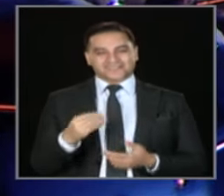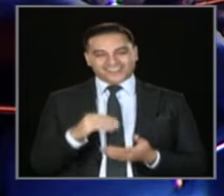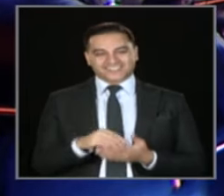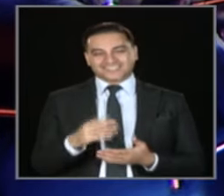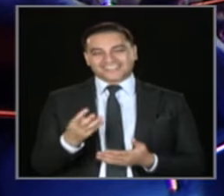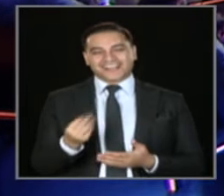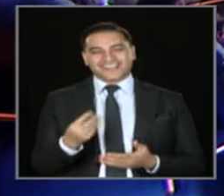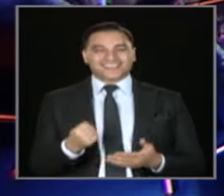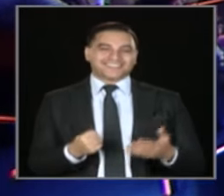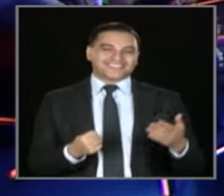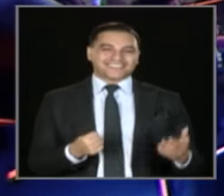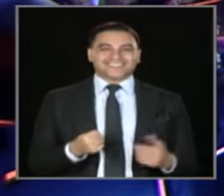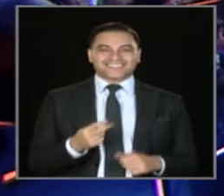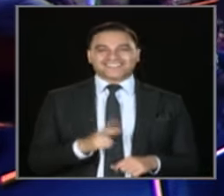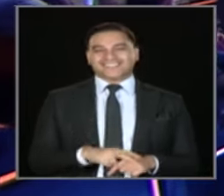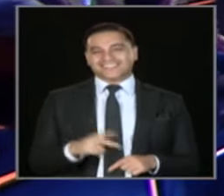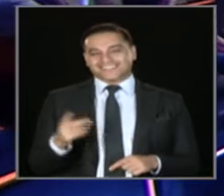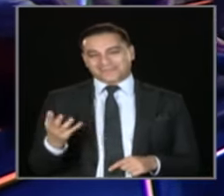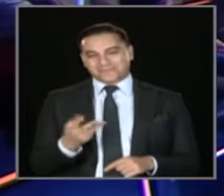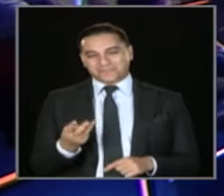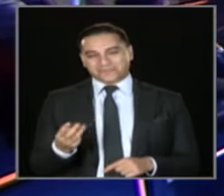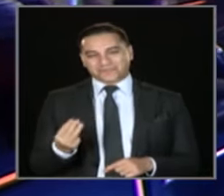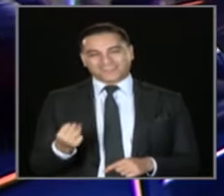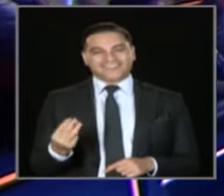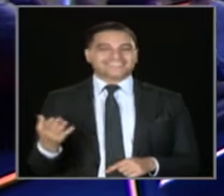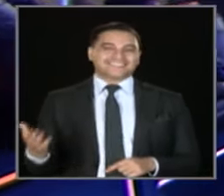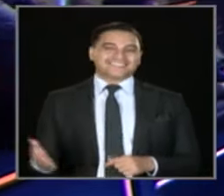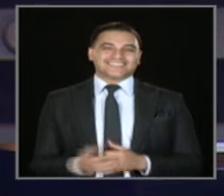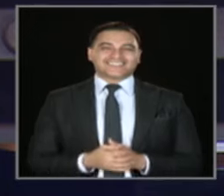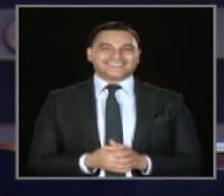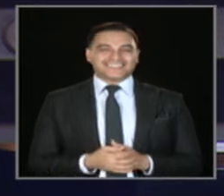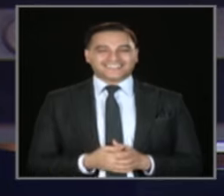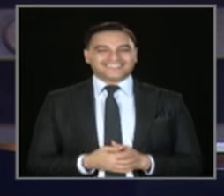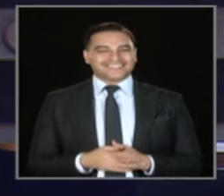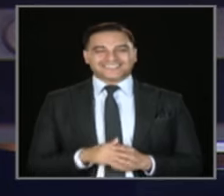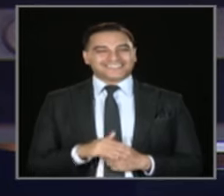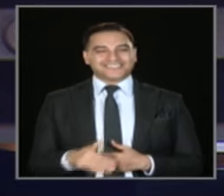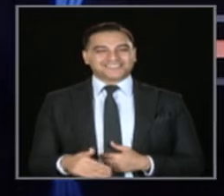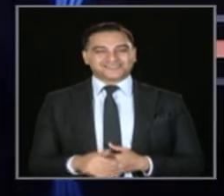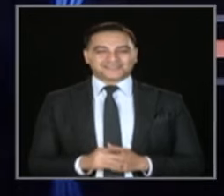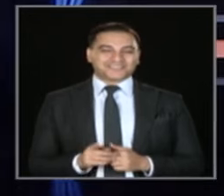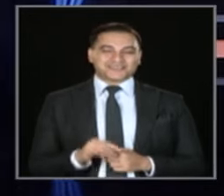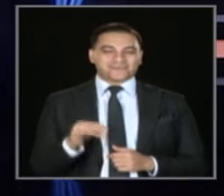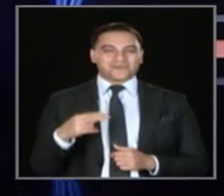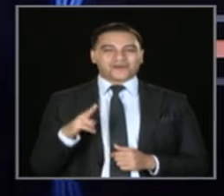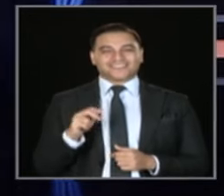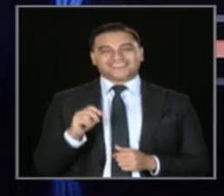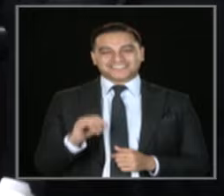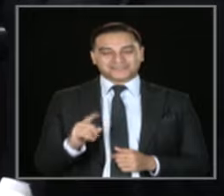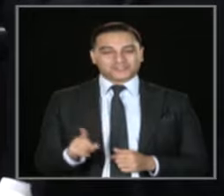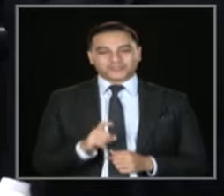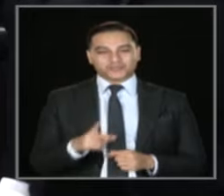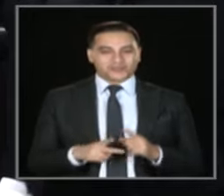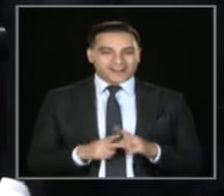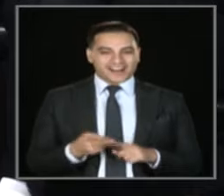40 رمسيس، 30 الكرنك. مش ممكن يا معتصم. يلا بينا سؤالين